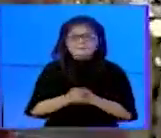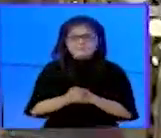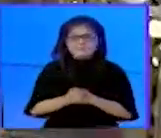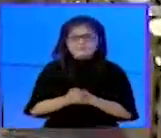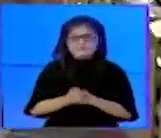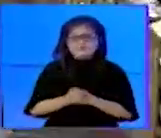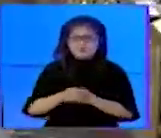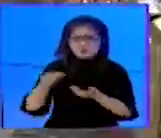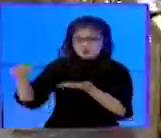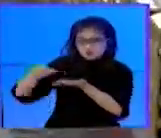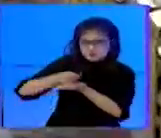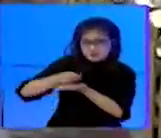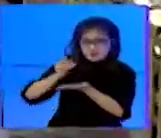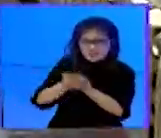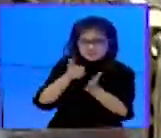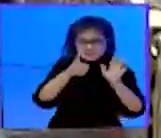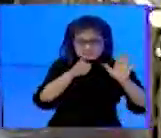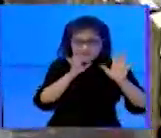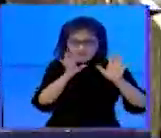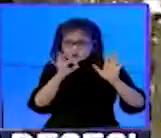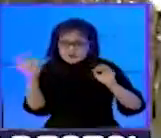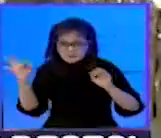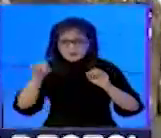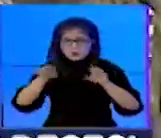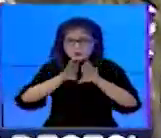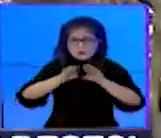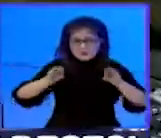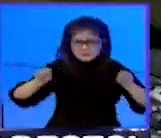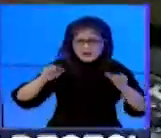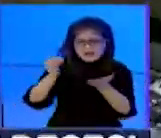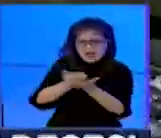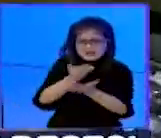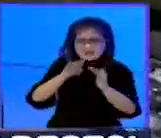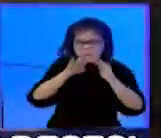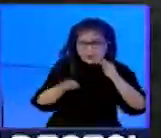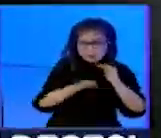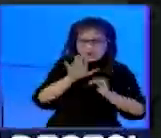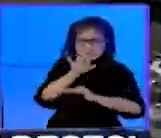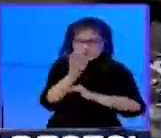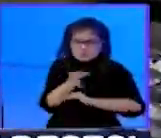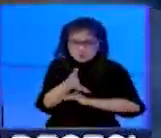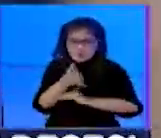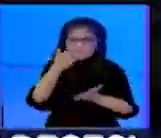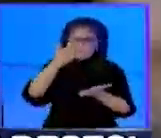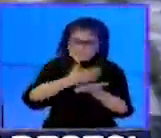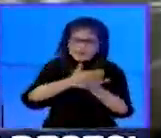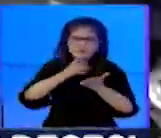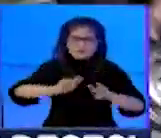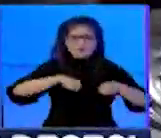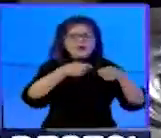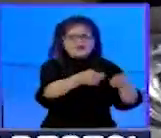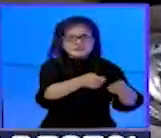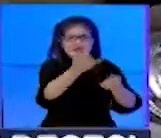Subsidi gaji pemerintah sebesar Rp600.000 bagi karyawan berpenghasilan di bawah Rp5 juta dipastikan cair akhir